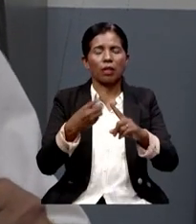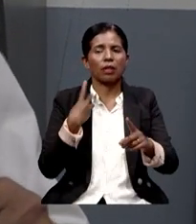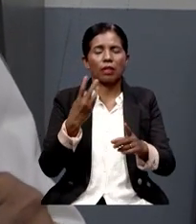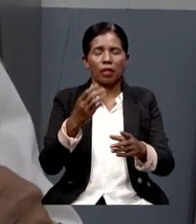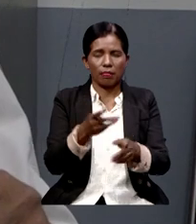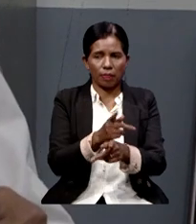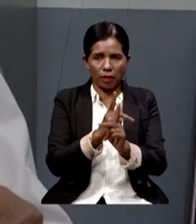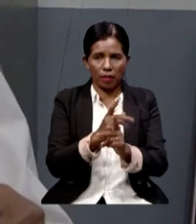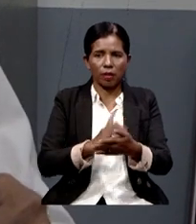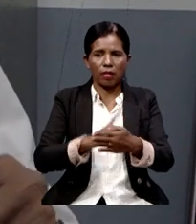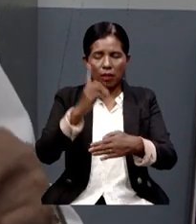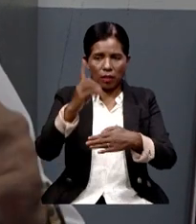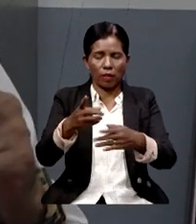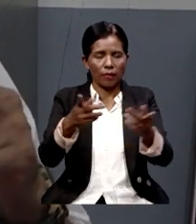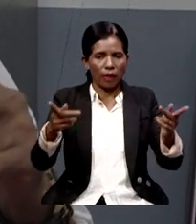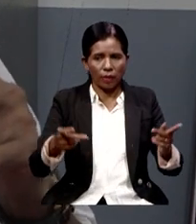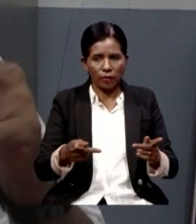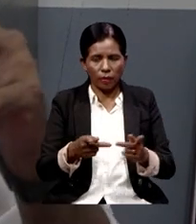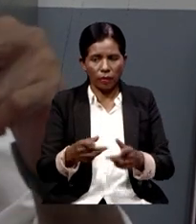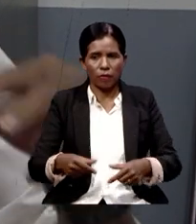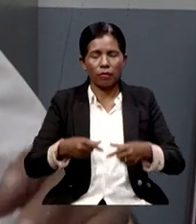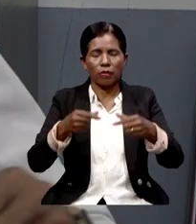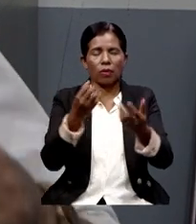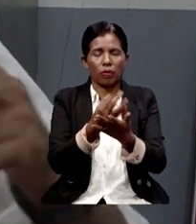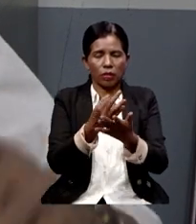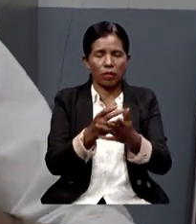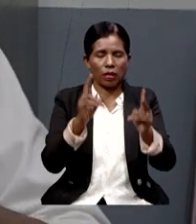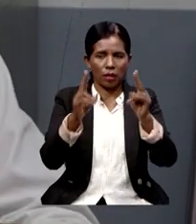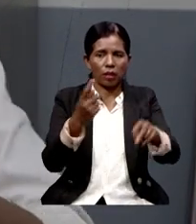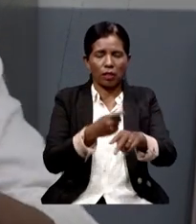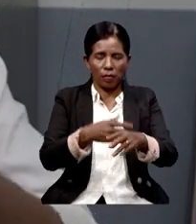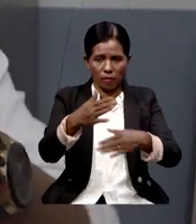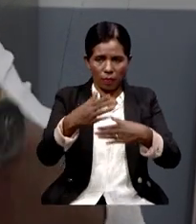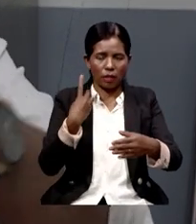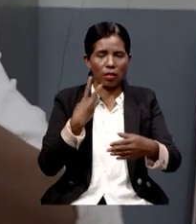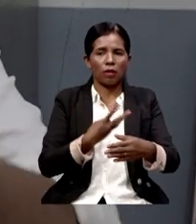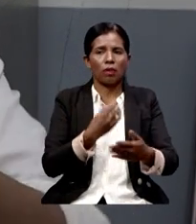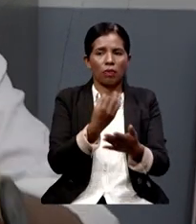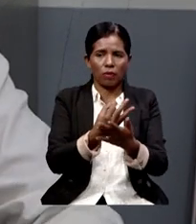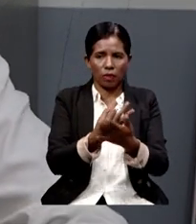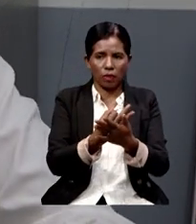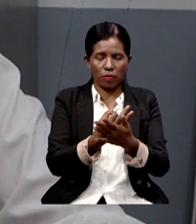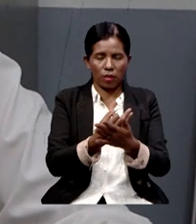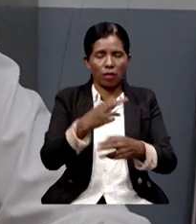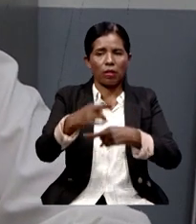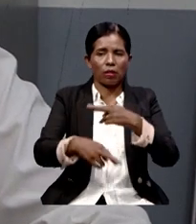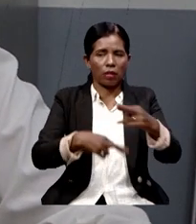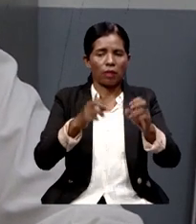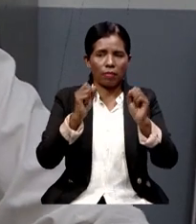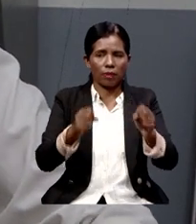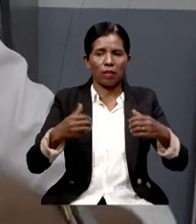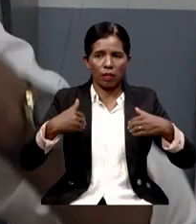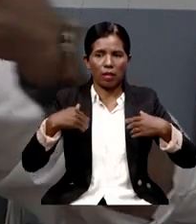ba desenvolve setor dan nebe ke fo retorno la lesi a tempo badak para osane ninia rotasao ne bele bele